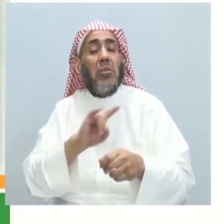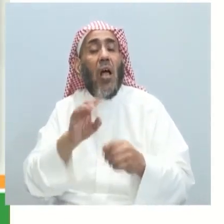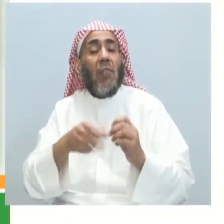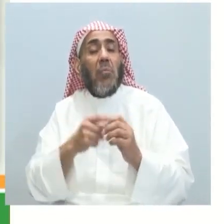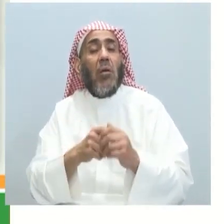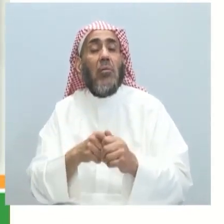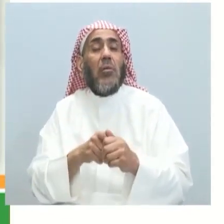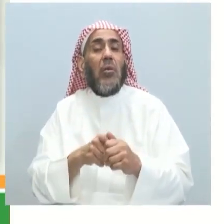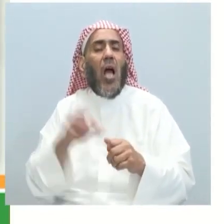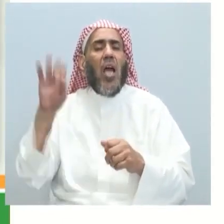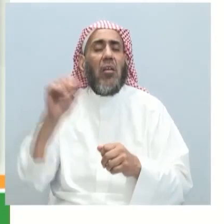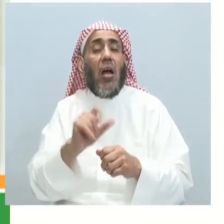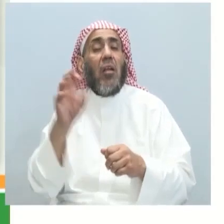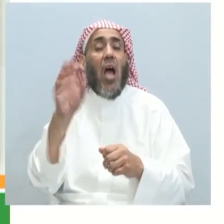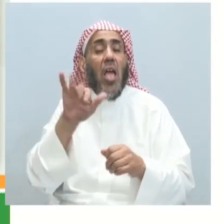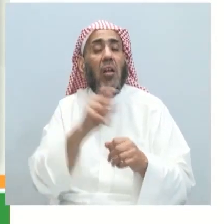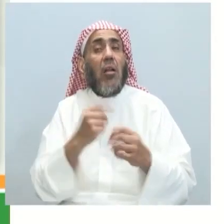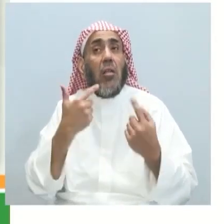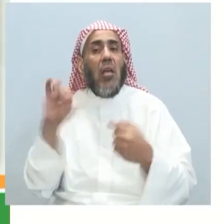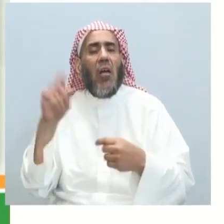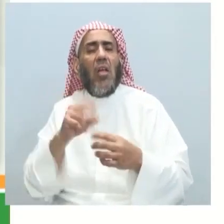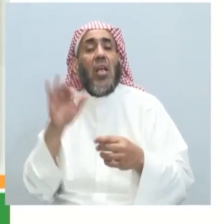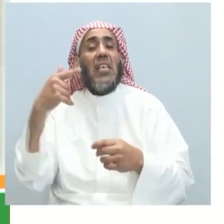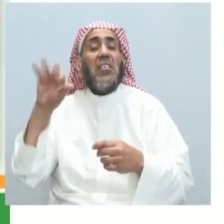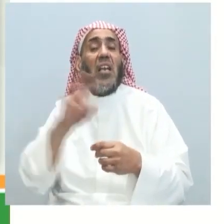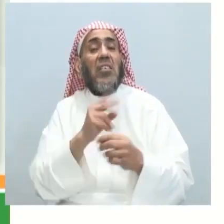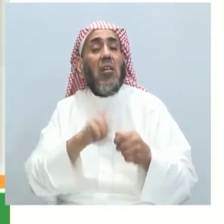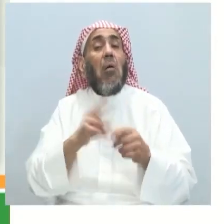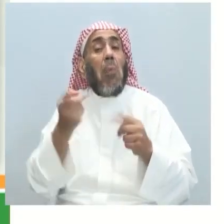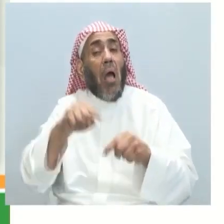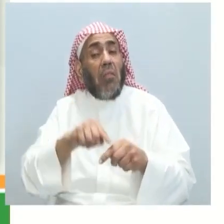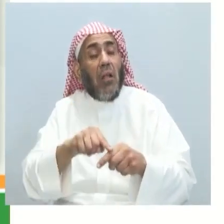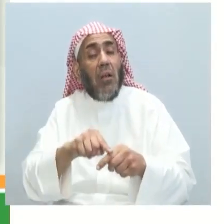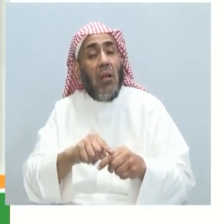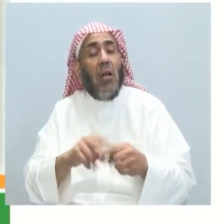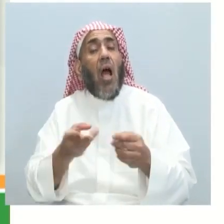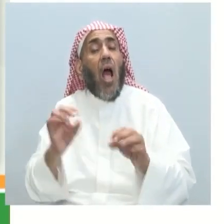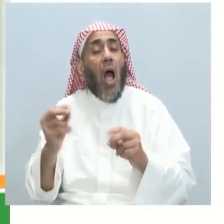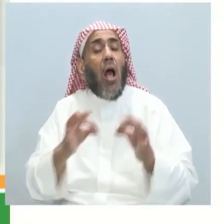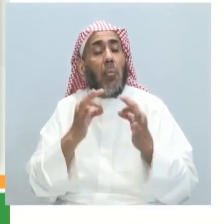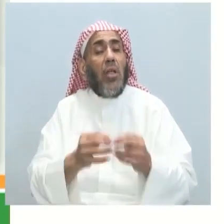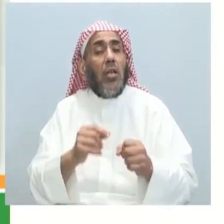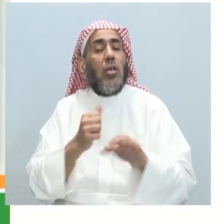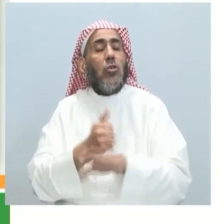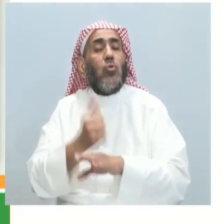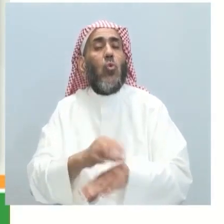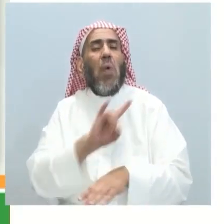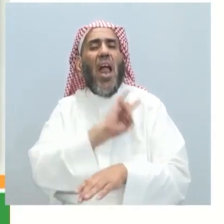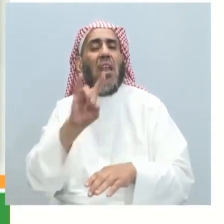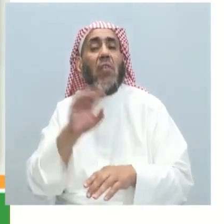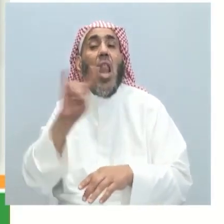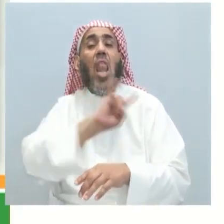البدايه قال حيران حيران يقضان يقضان غصان غصان ايضا اكمل ذلك اسلوب النفي متكرر لا نجم